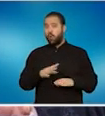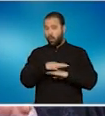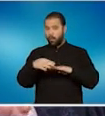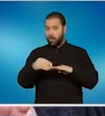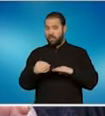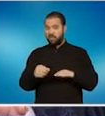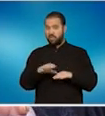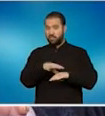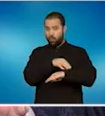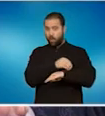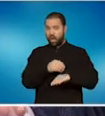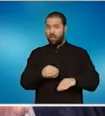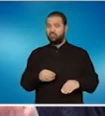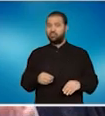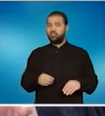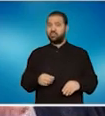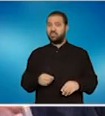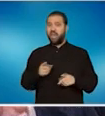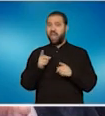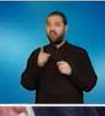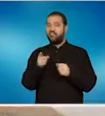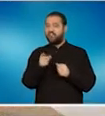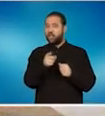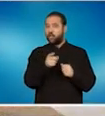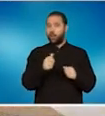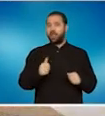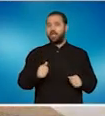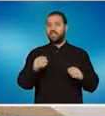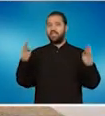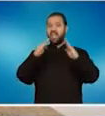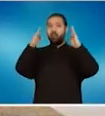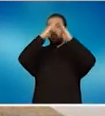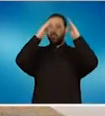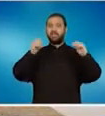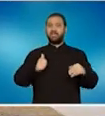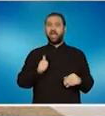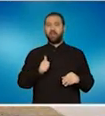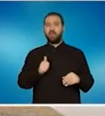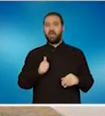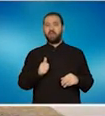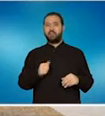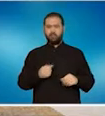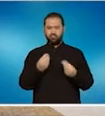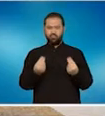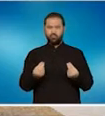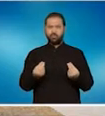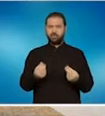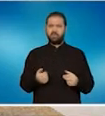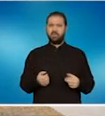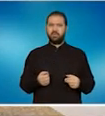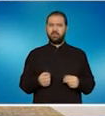la vânătorii de munte. Cei care au făcut armata știu cum arată niște bocanci trainici, așa, cu șiret până jos, țapeni